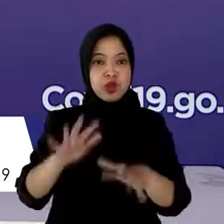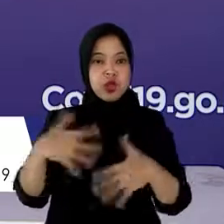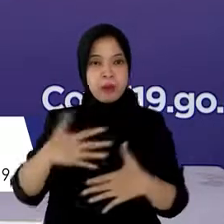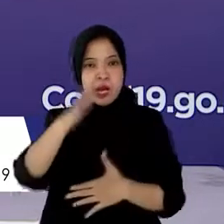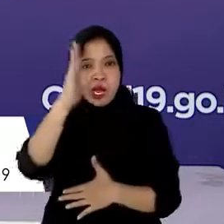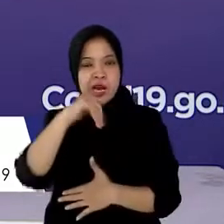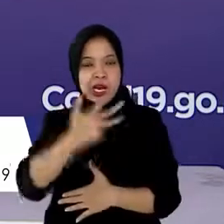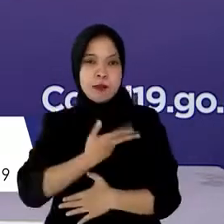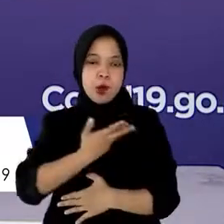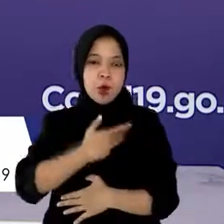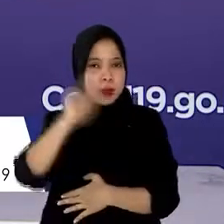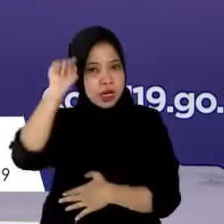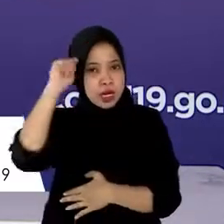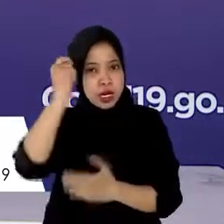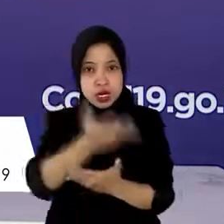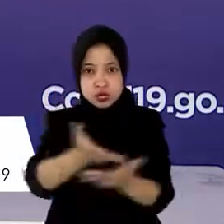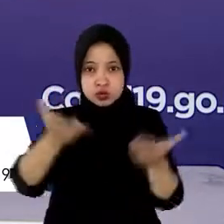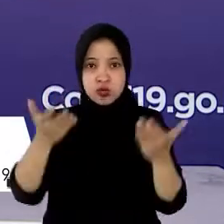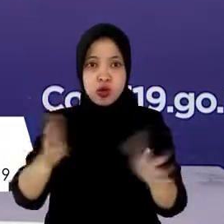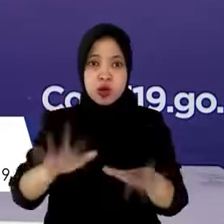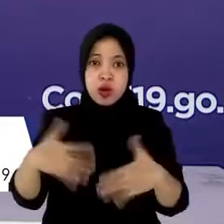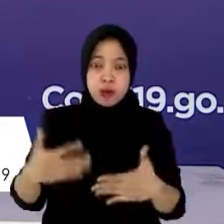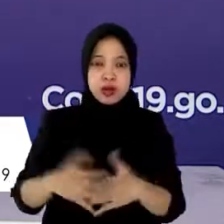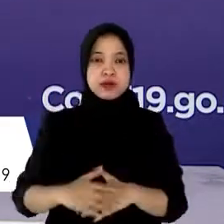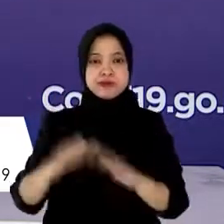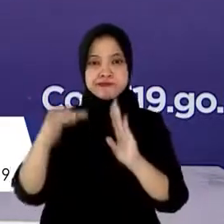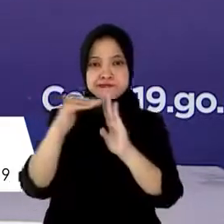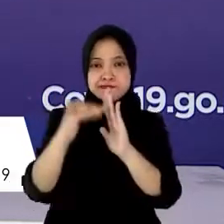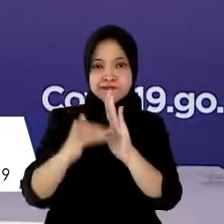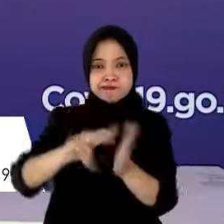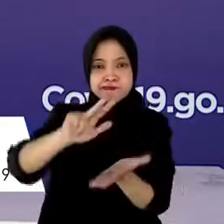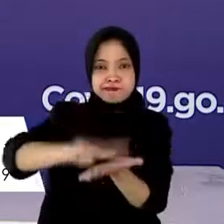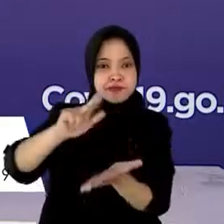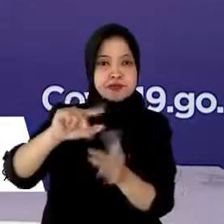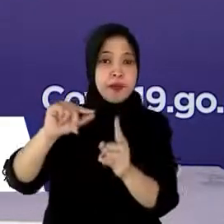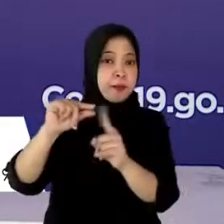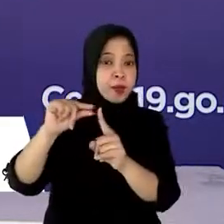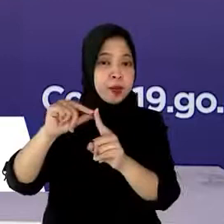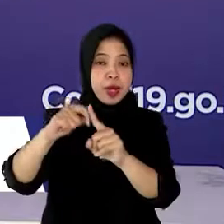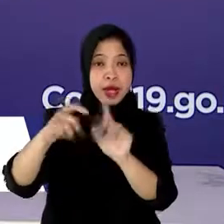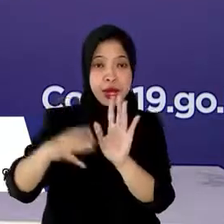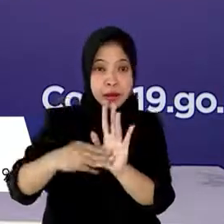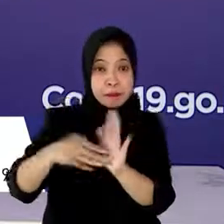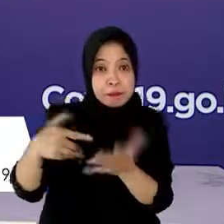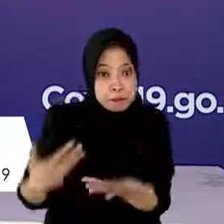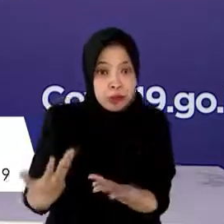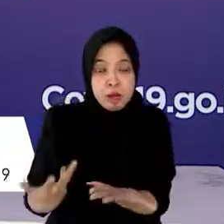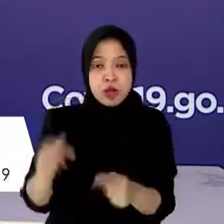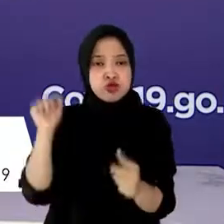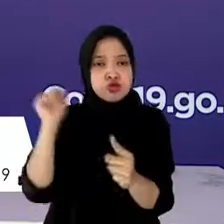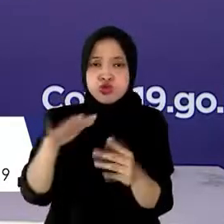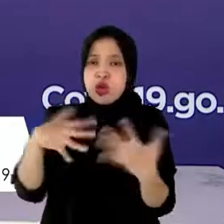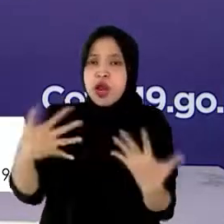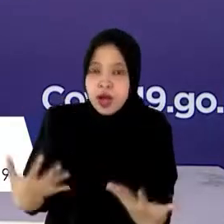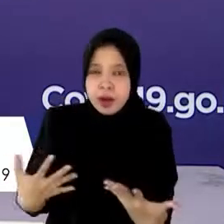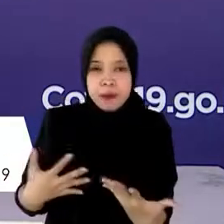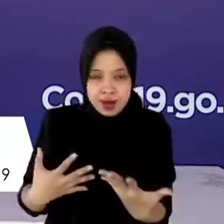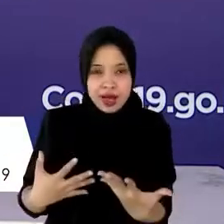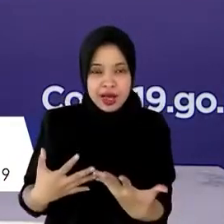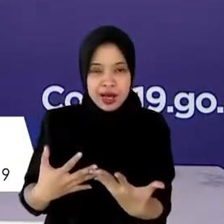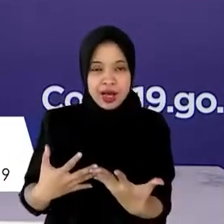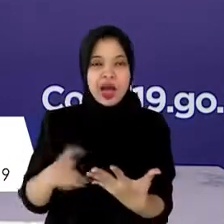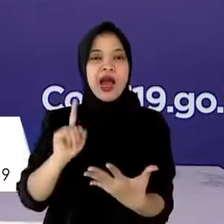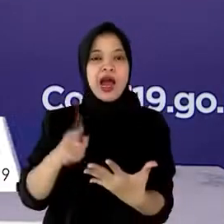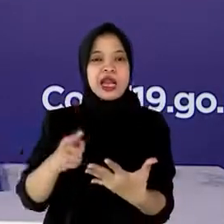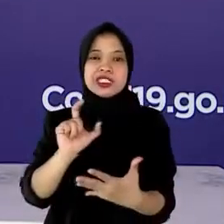saya ingin mengingatkan sekali lagi bahwa kebijakan ppkm yang saat ini diberlakukan merupakan sebuah